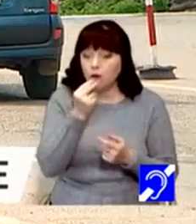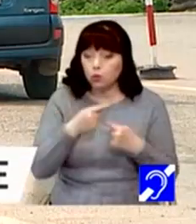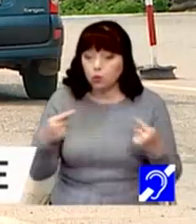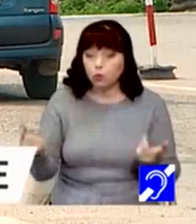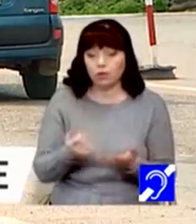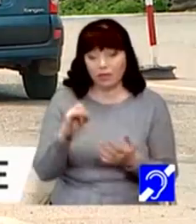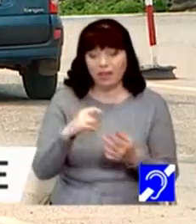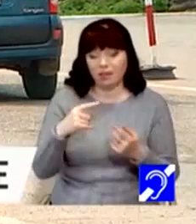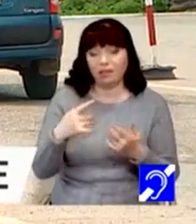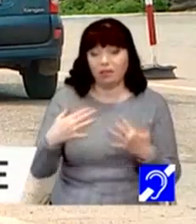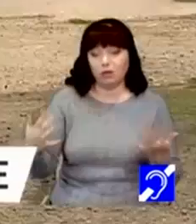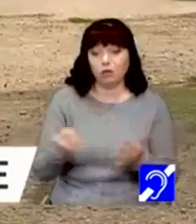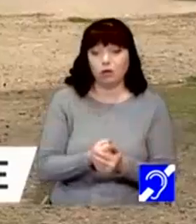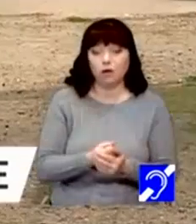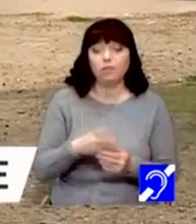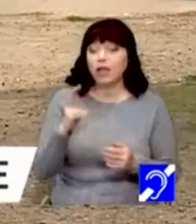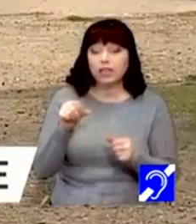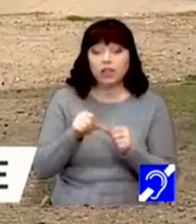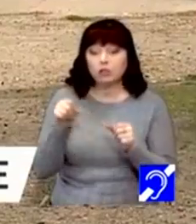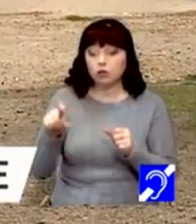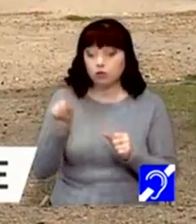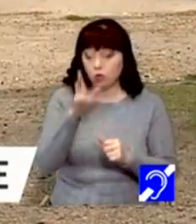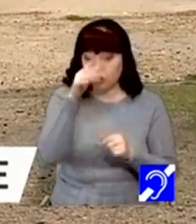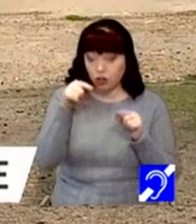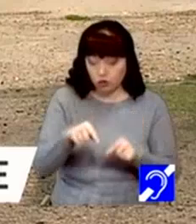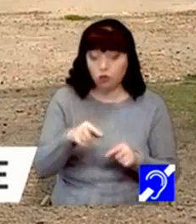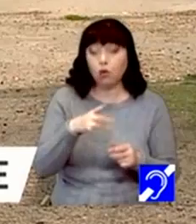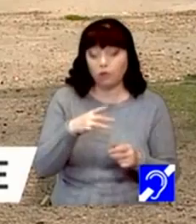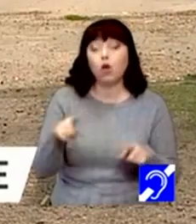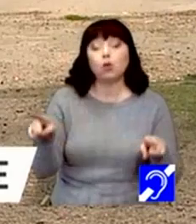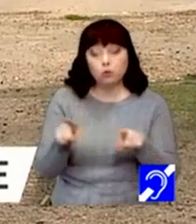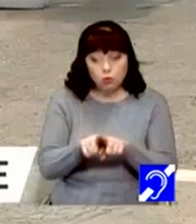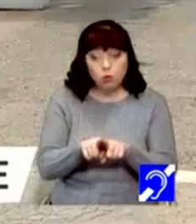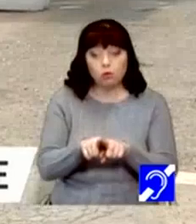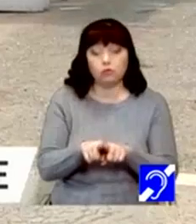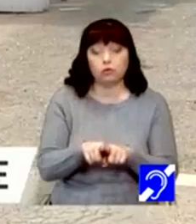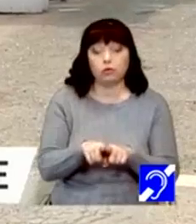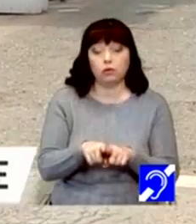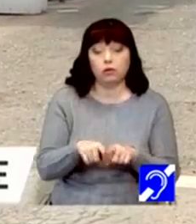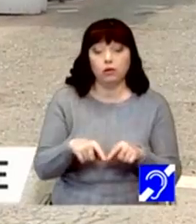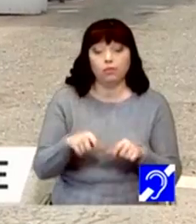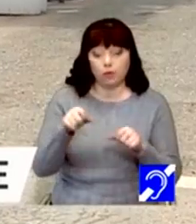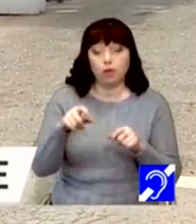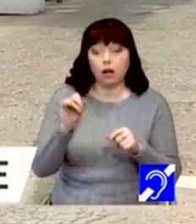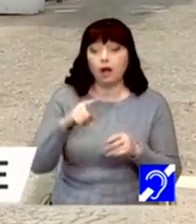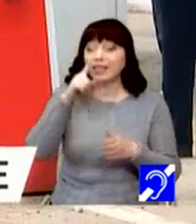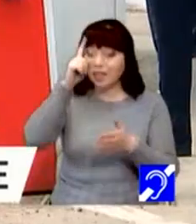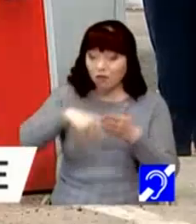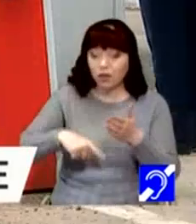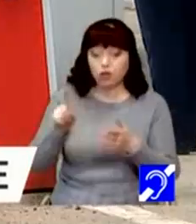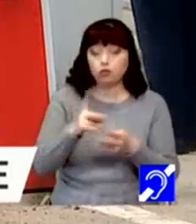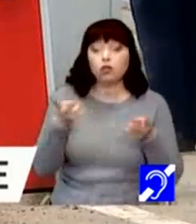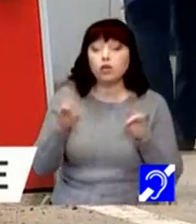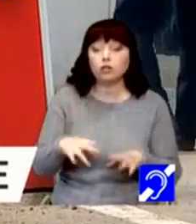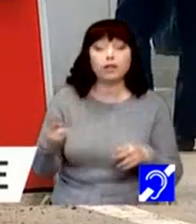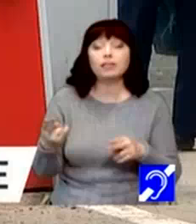repede fugit cred că nu la rândul său să se încredințează misiunea că nu va